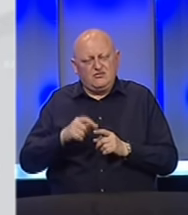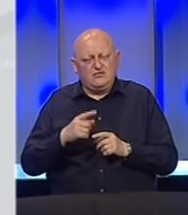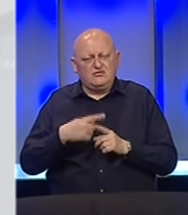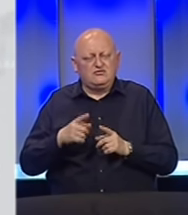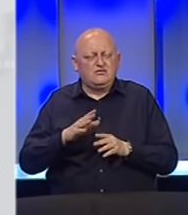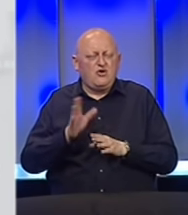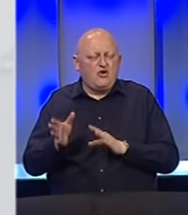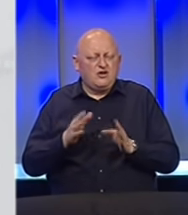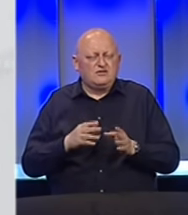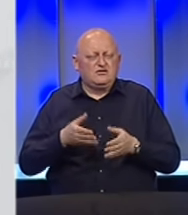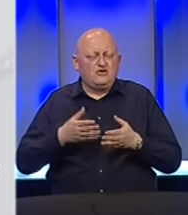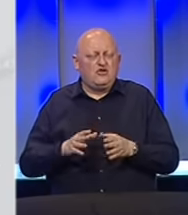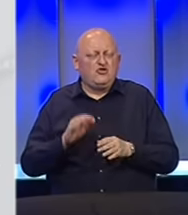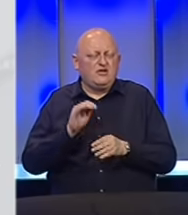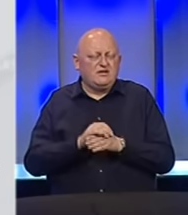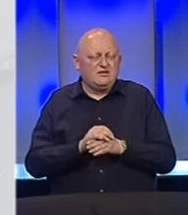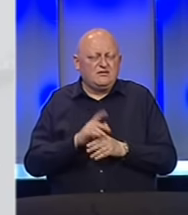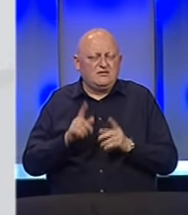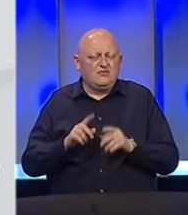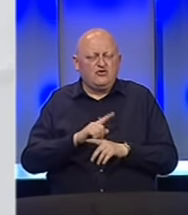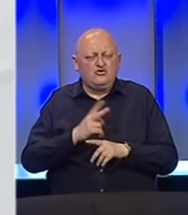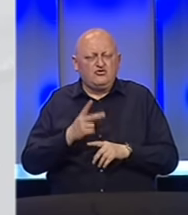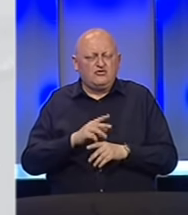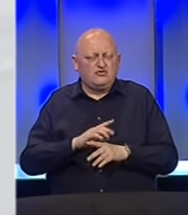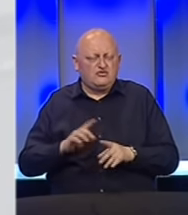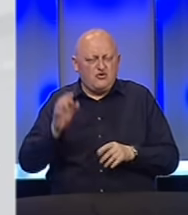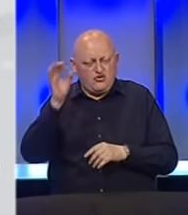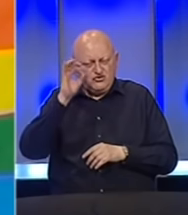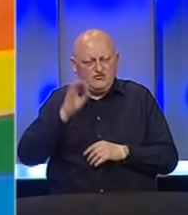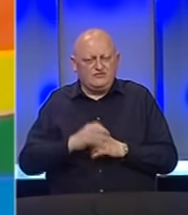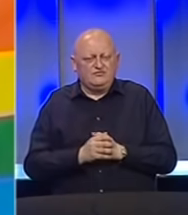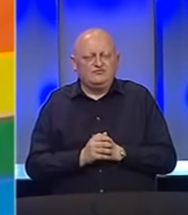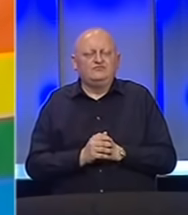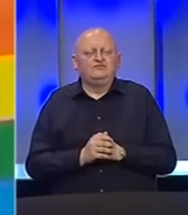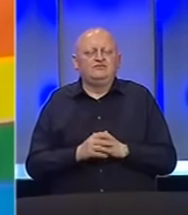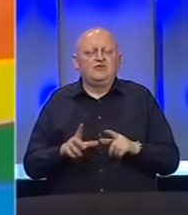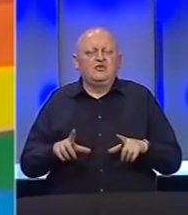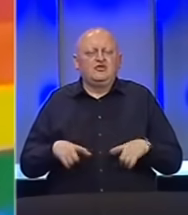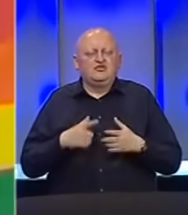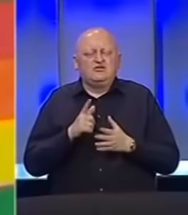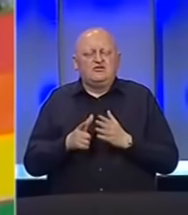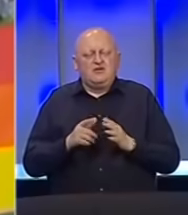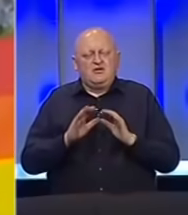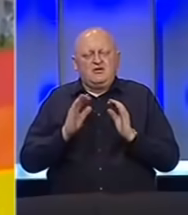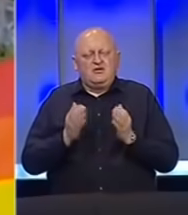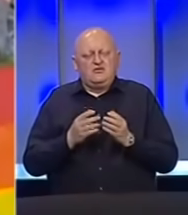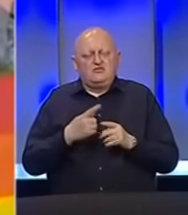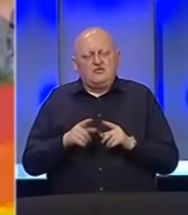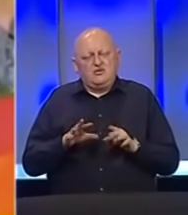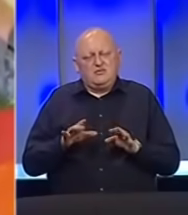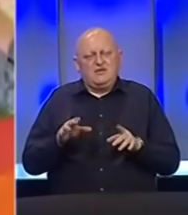spolne orijentacije, rodnog identiteta ili na bilo kojoj drugoj osnovi. Život u vrijeme izolacije uslijed